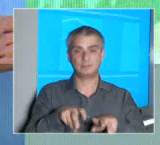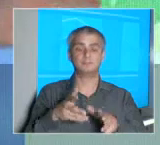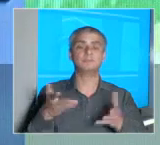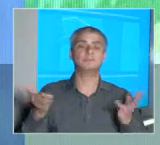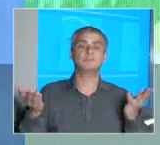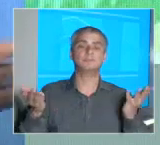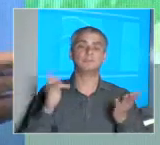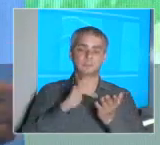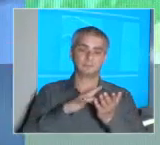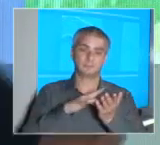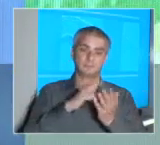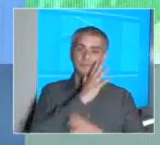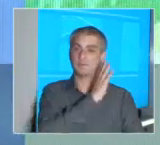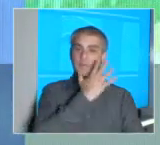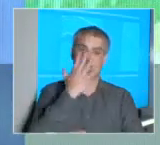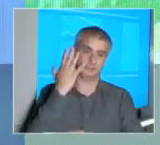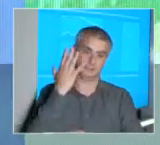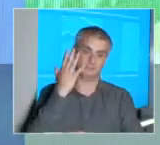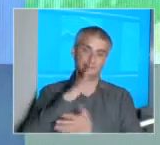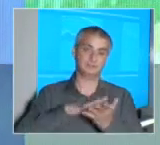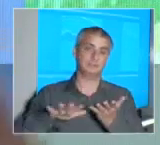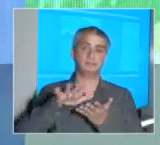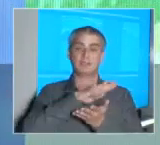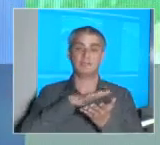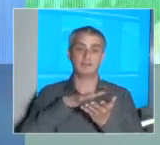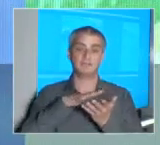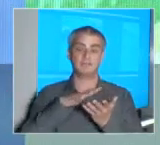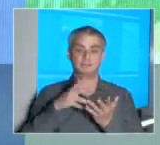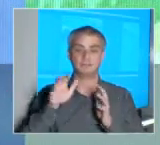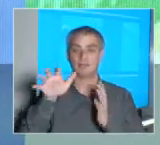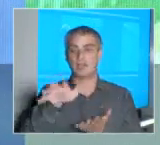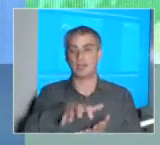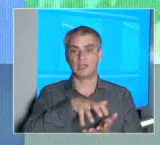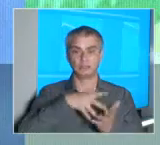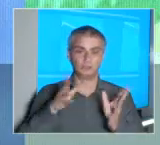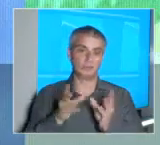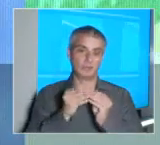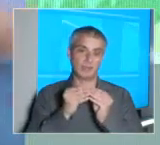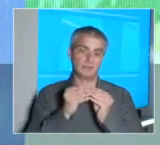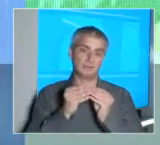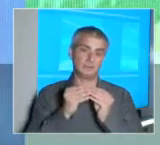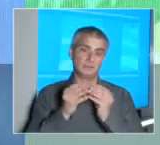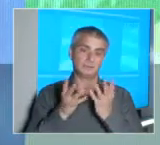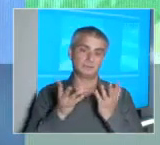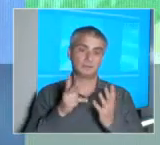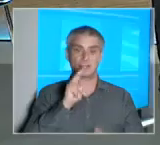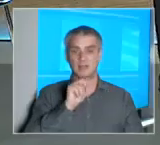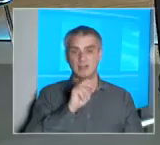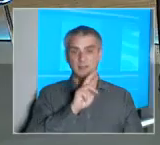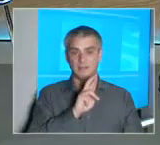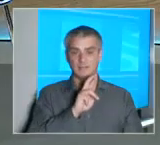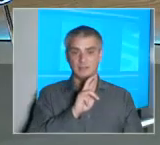זרועה כשהפרדסים צומחים מסביב. חרשו את התלם ביחד אם תרצו. נחמה